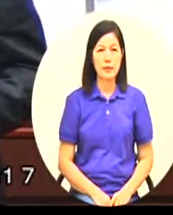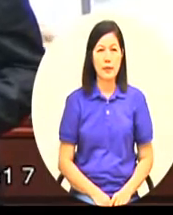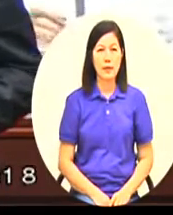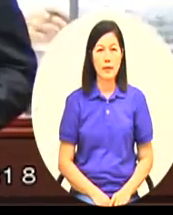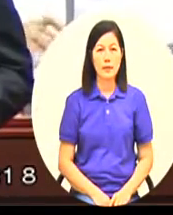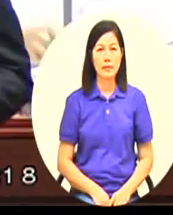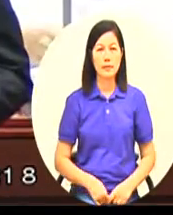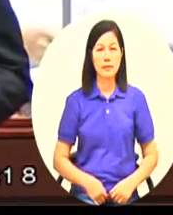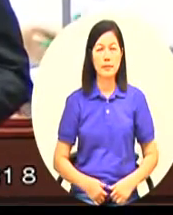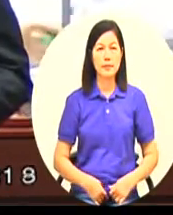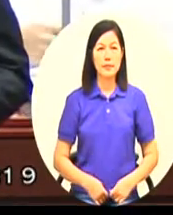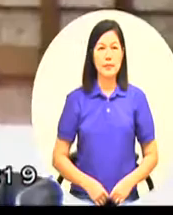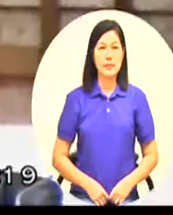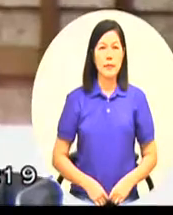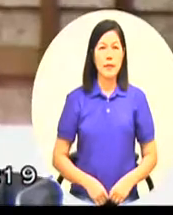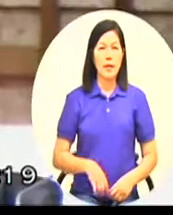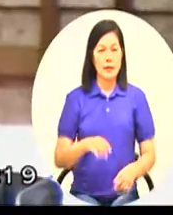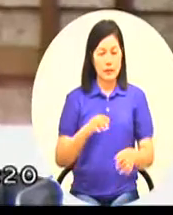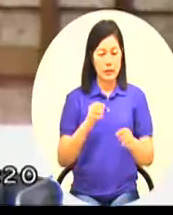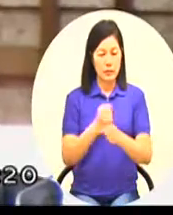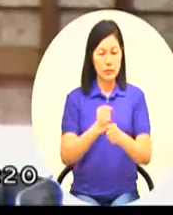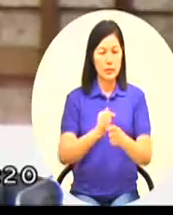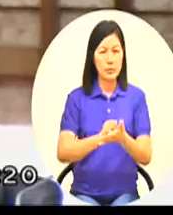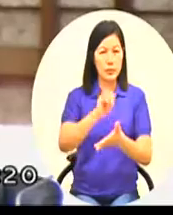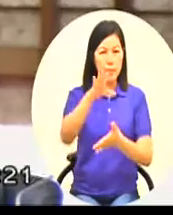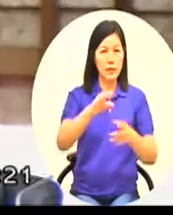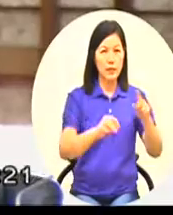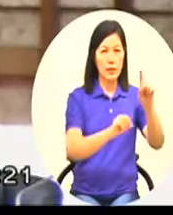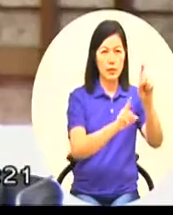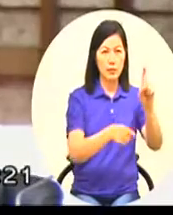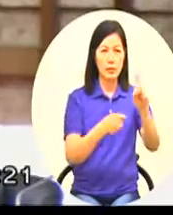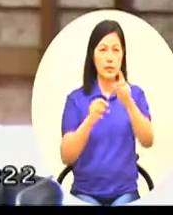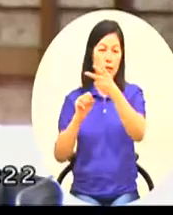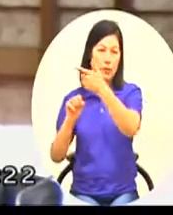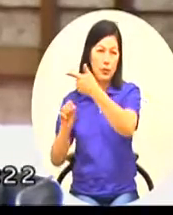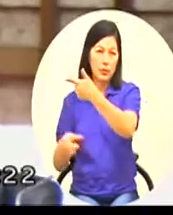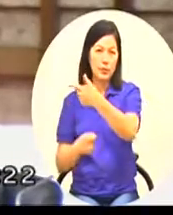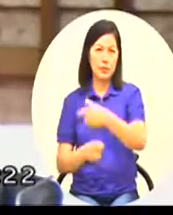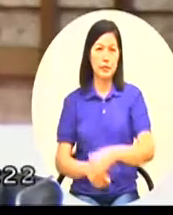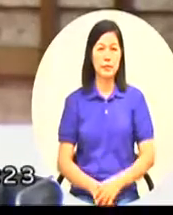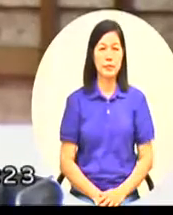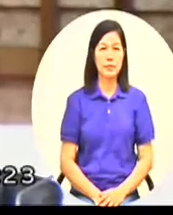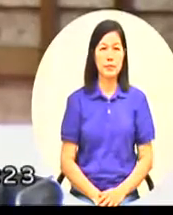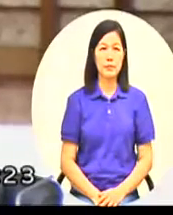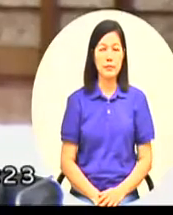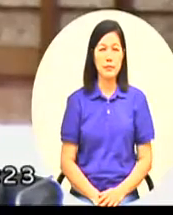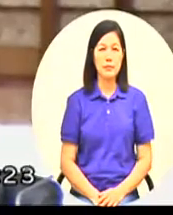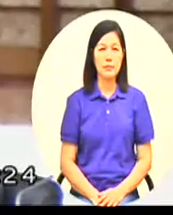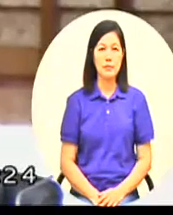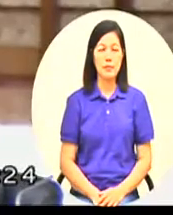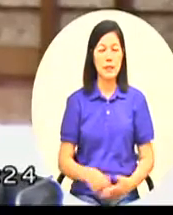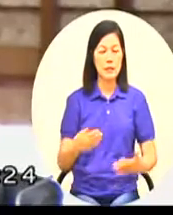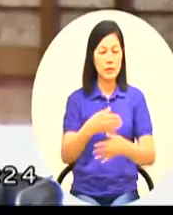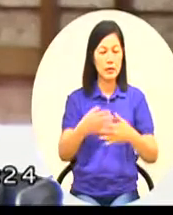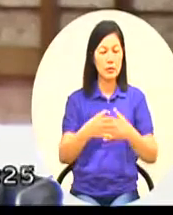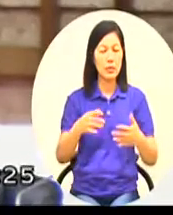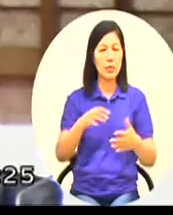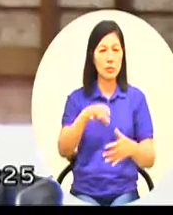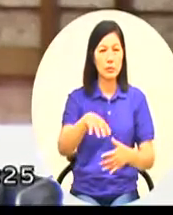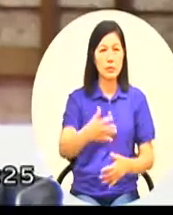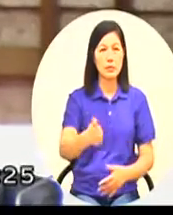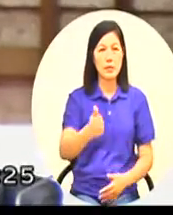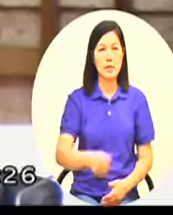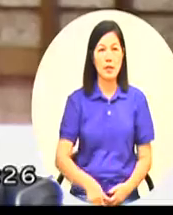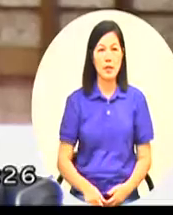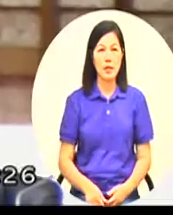是我们的工作报告是一到六个月，所以说在这边局长请坐。 是， 交通局局长不，那个交